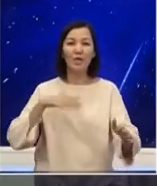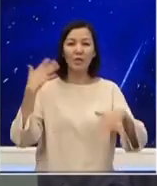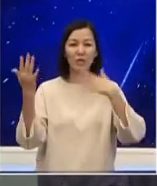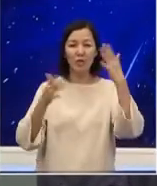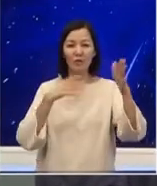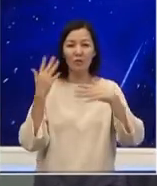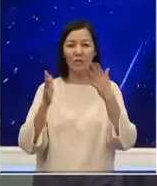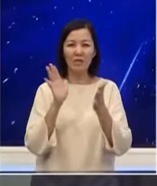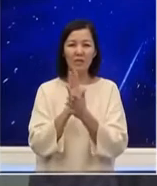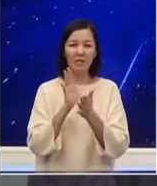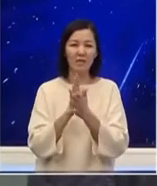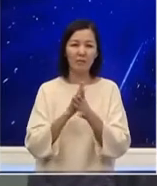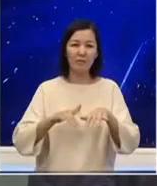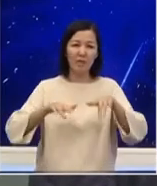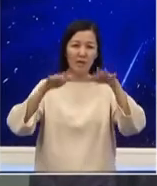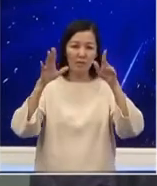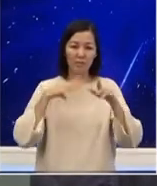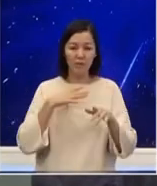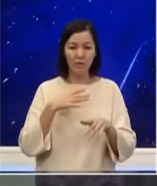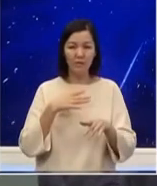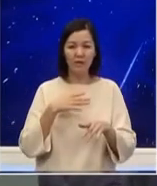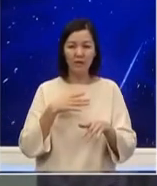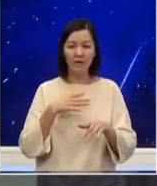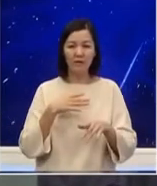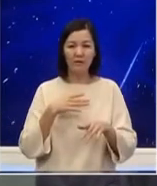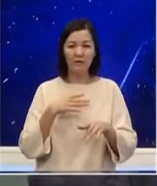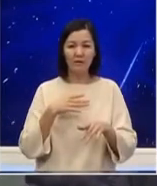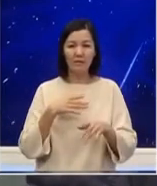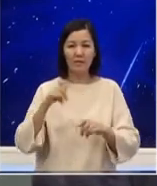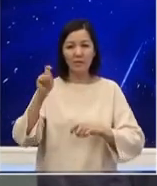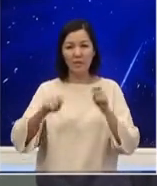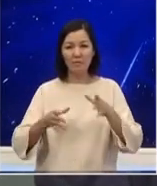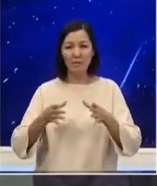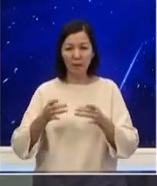қоқыс шарлап жүретін аула болатын. Жаңбыр жауса